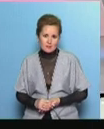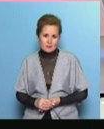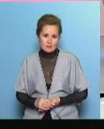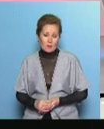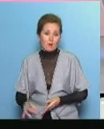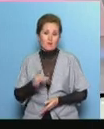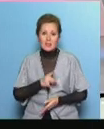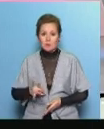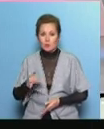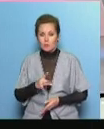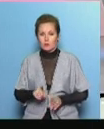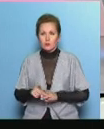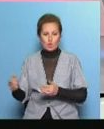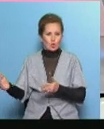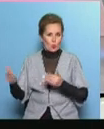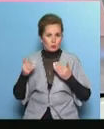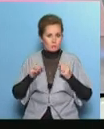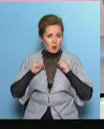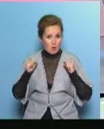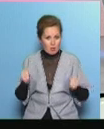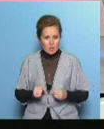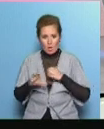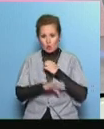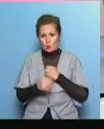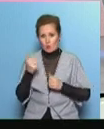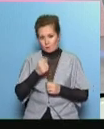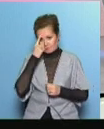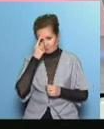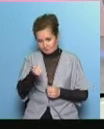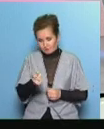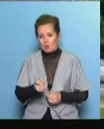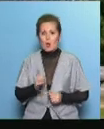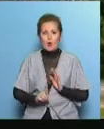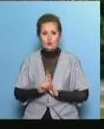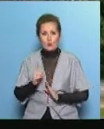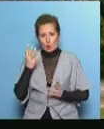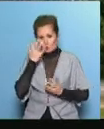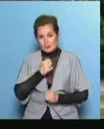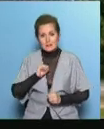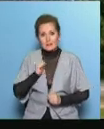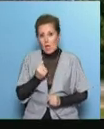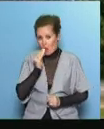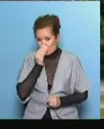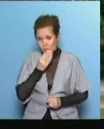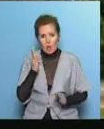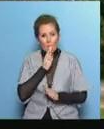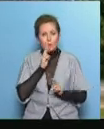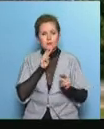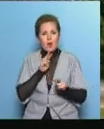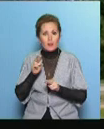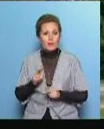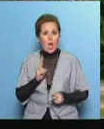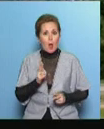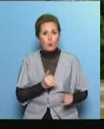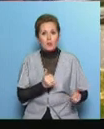В республике идет похолодание. К концу недели, предупреждают синоптики, ожидаются ночные заморозки. За погодой внимательно следят коммунальные